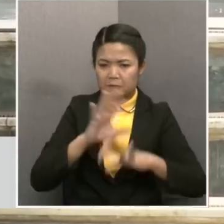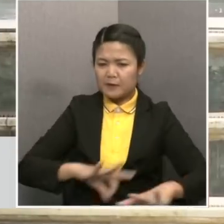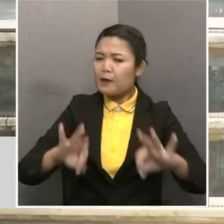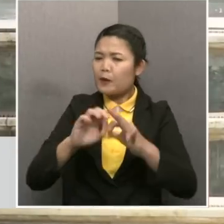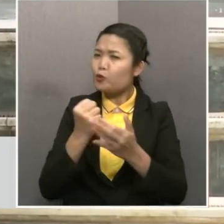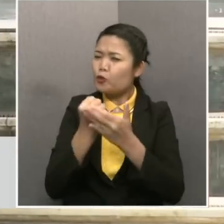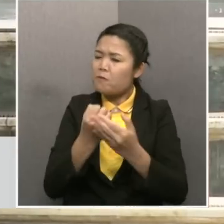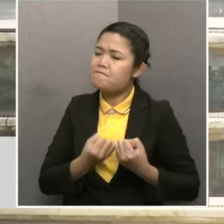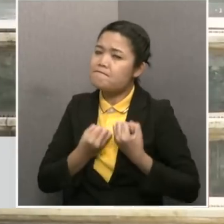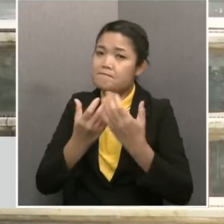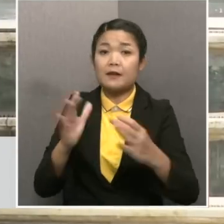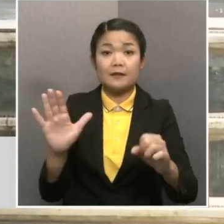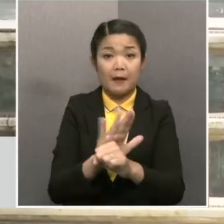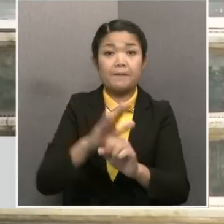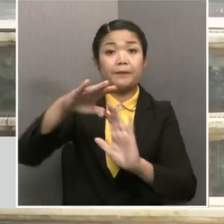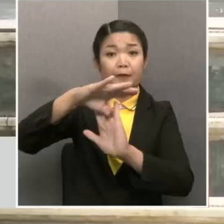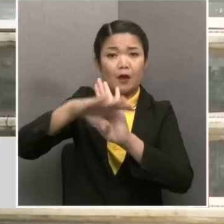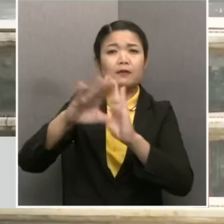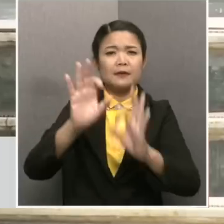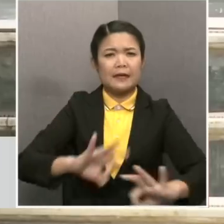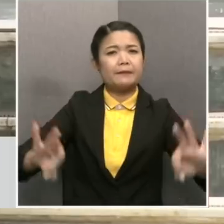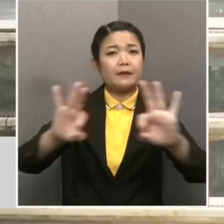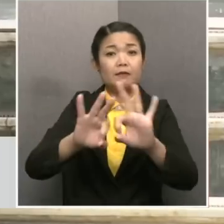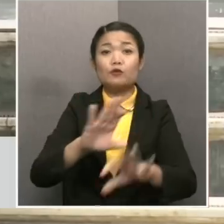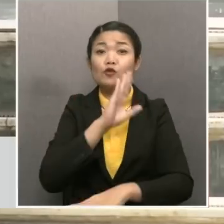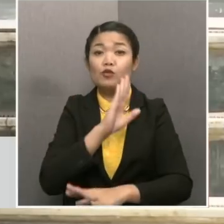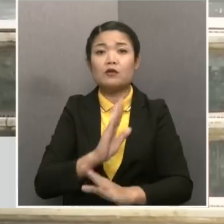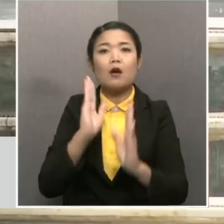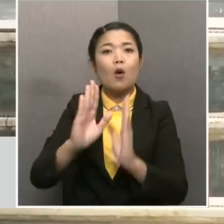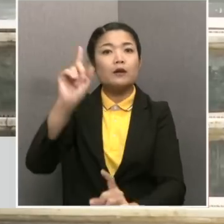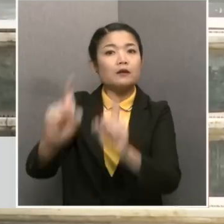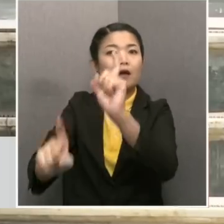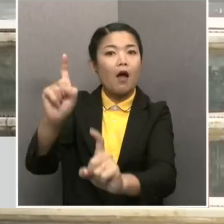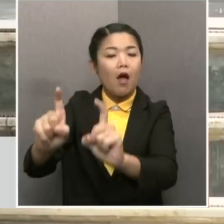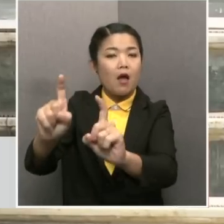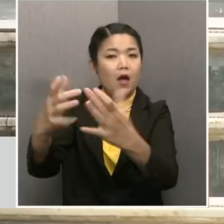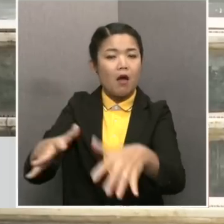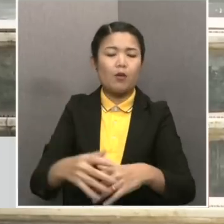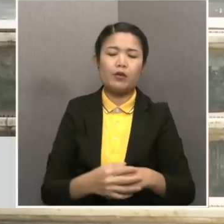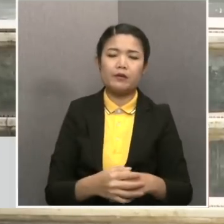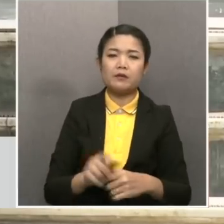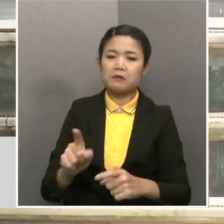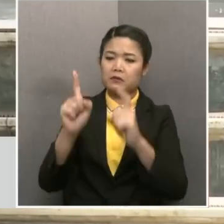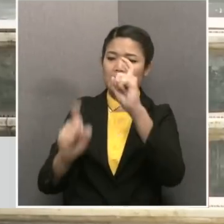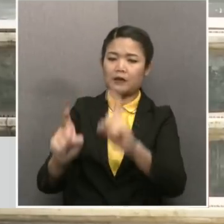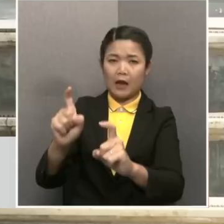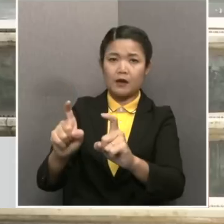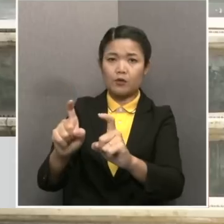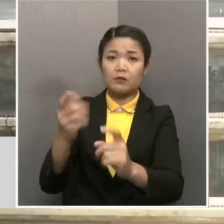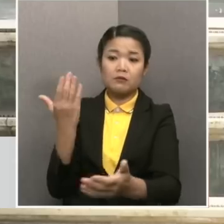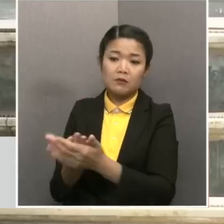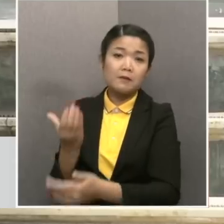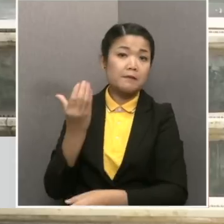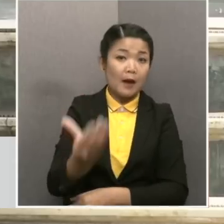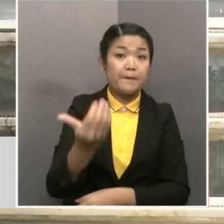ตอนนี้เป็นขั้นตอนที่สำคัญอย่างผมเรียนไปเมื่อวานนี้ว่าถ้าเกิดมีการเสียชีวิตแล้วเนี่ยก็จะได้เงินตอบแทนนะครับไม่ว่าจะเป็